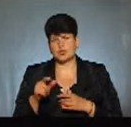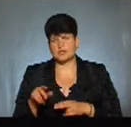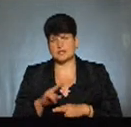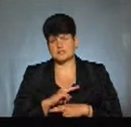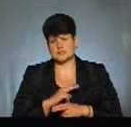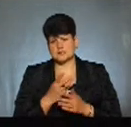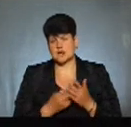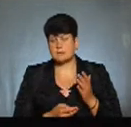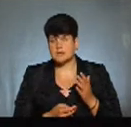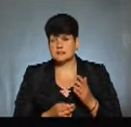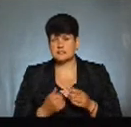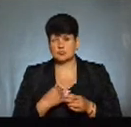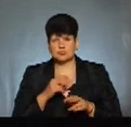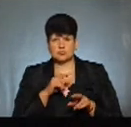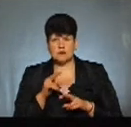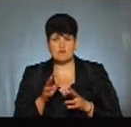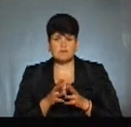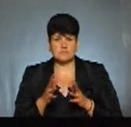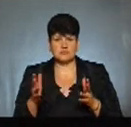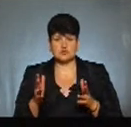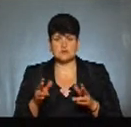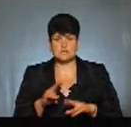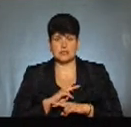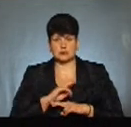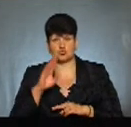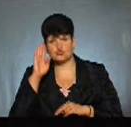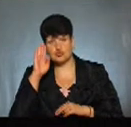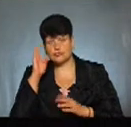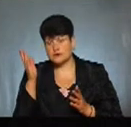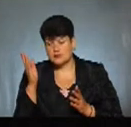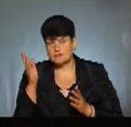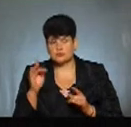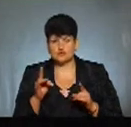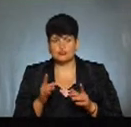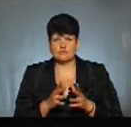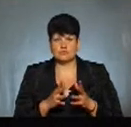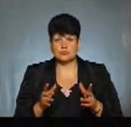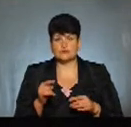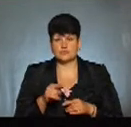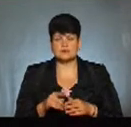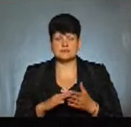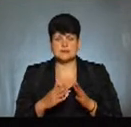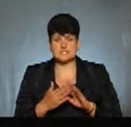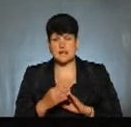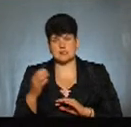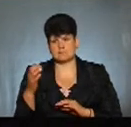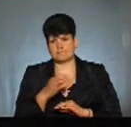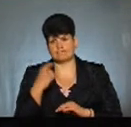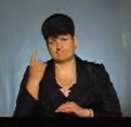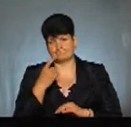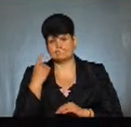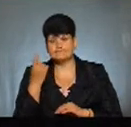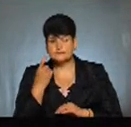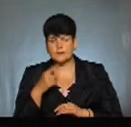моїми спостереженнями, чомусь в більшості гинуть чоловіки, і в більшості вони перебувають в стані алкогольного сп'яніння.